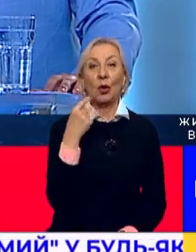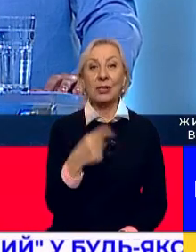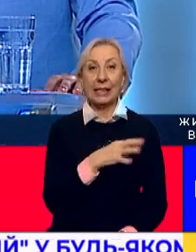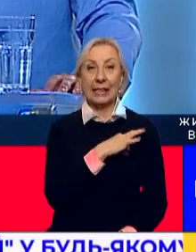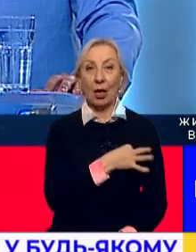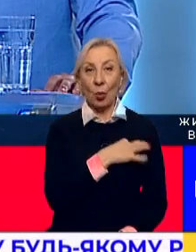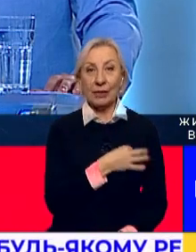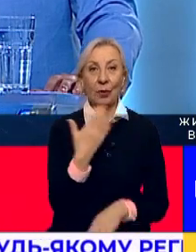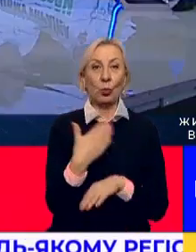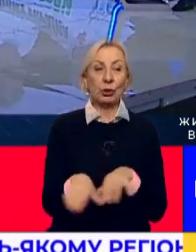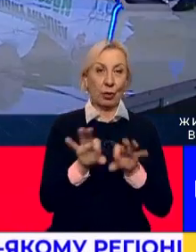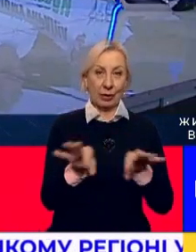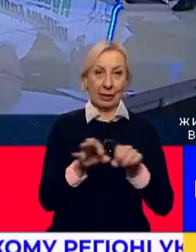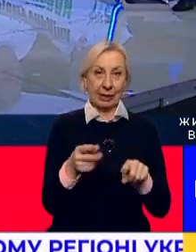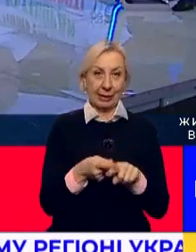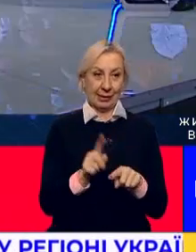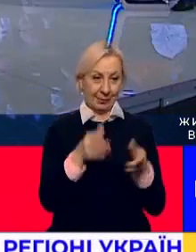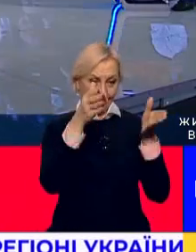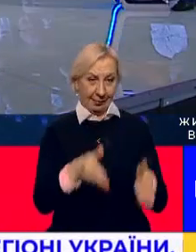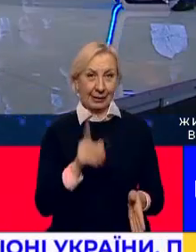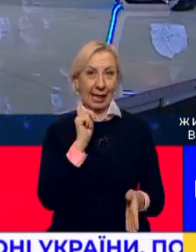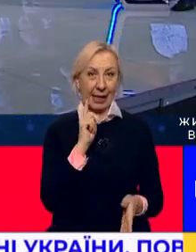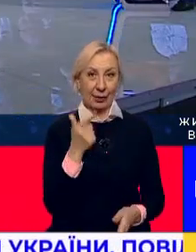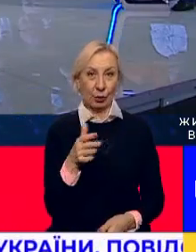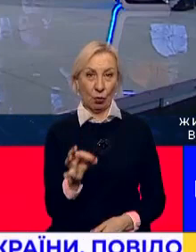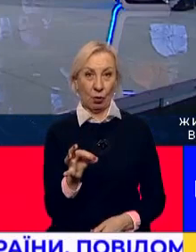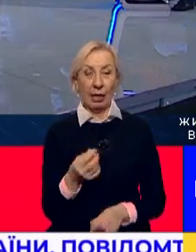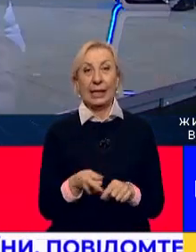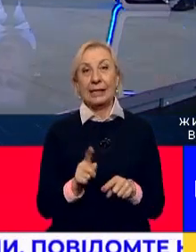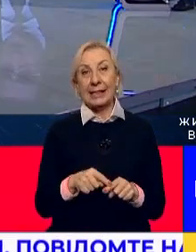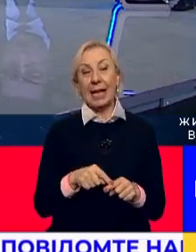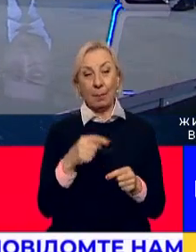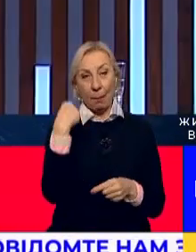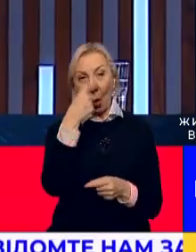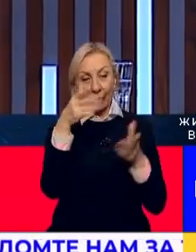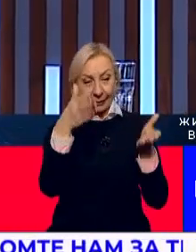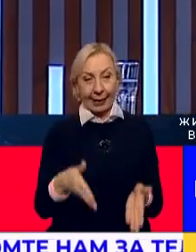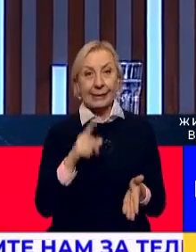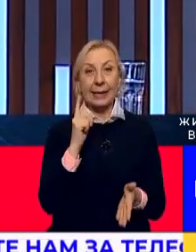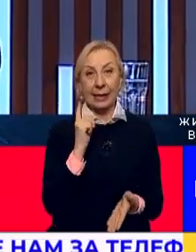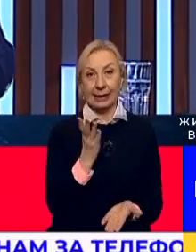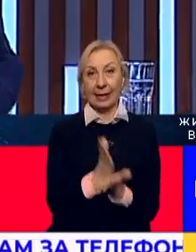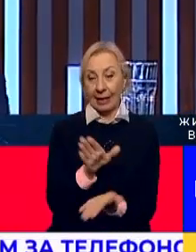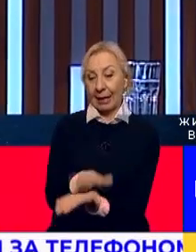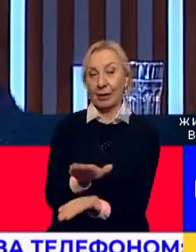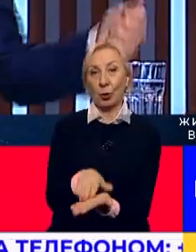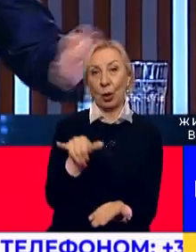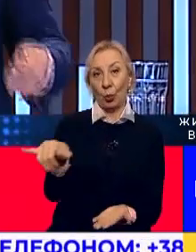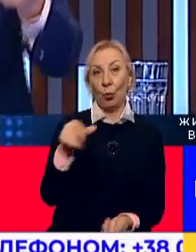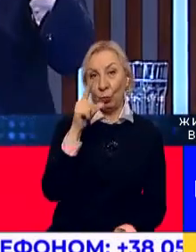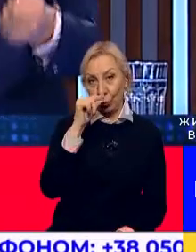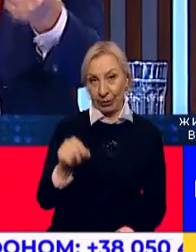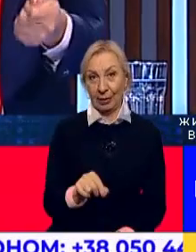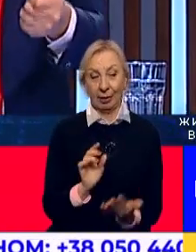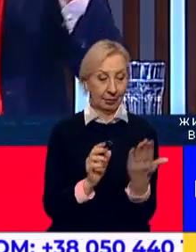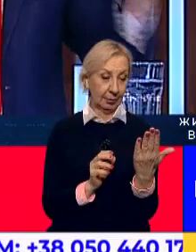розвідка вже змалювала цей психологічний портрет Зеленського. І цей психологічний портрет Зеленського лежить на столі у Путіна. І для Путіна